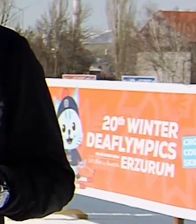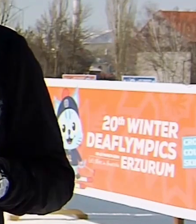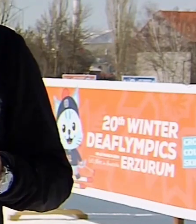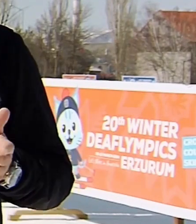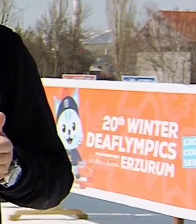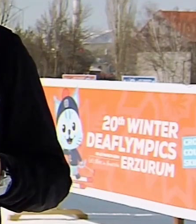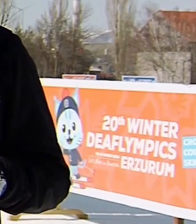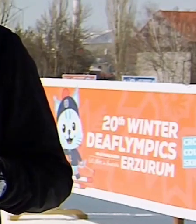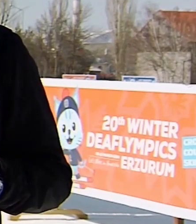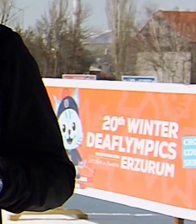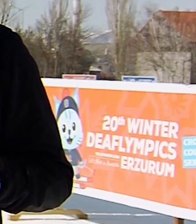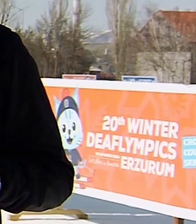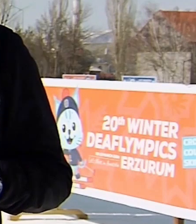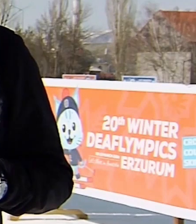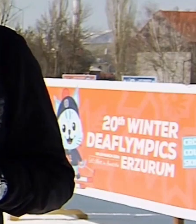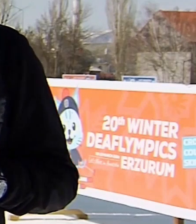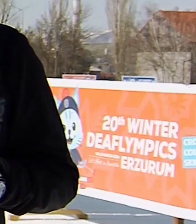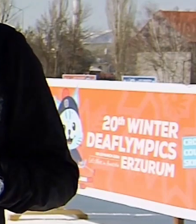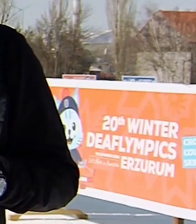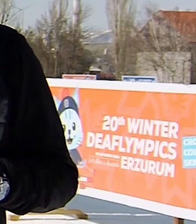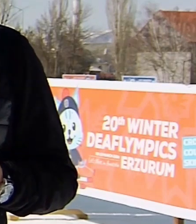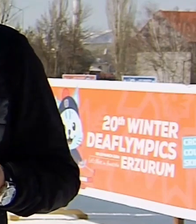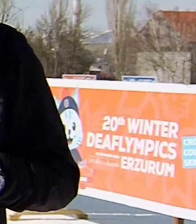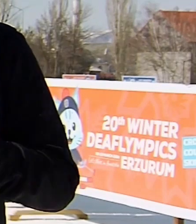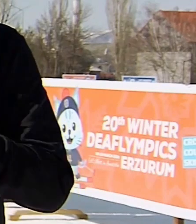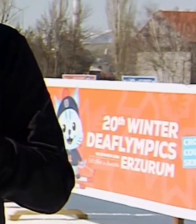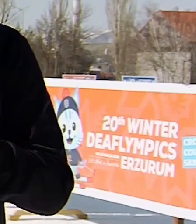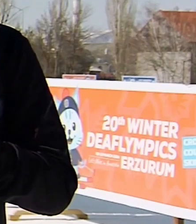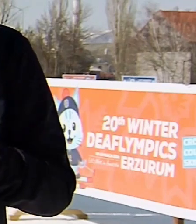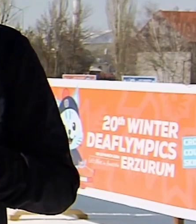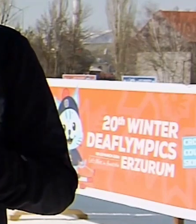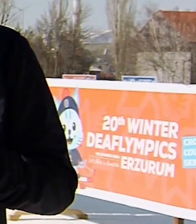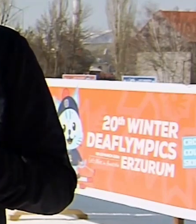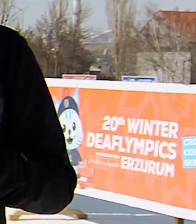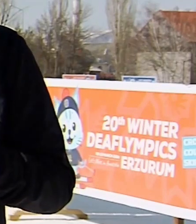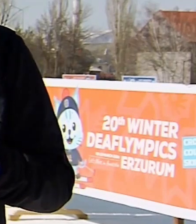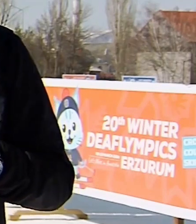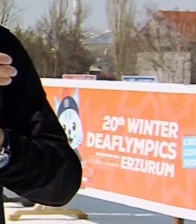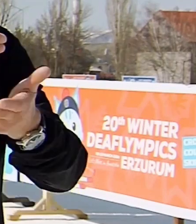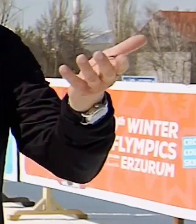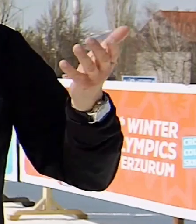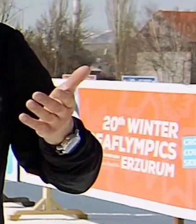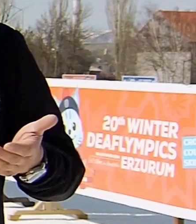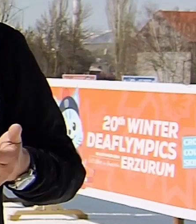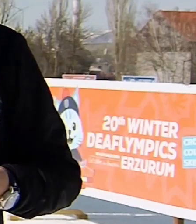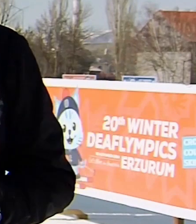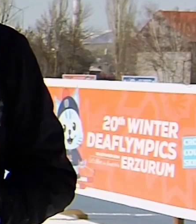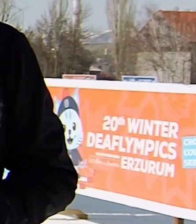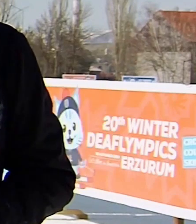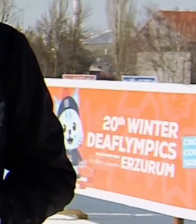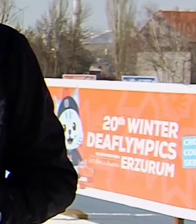раз таке в нас, що п'єдестал повністю наш. Я думаю, що наші хлопці виступили,